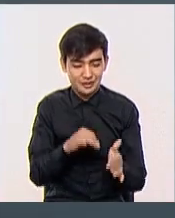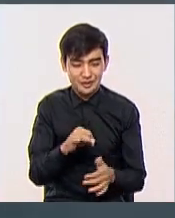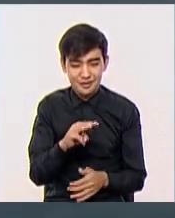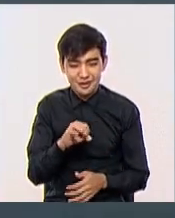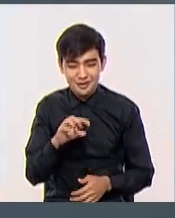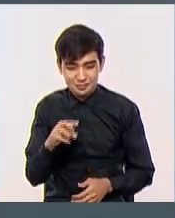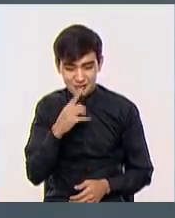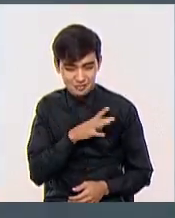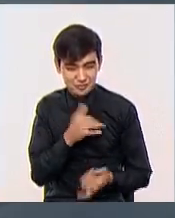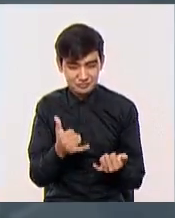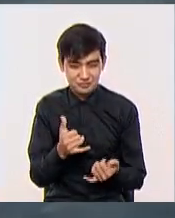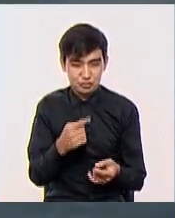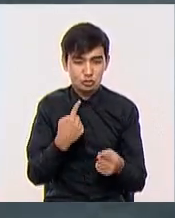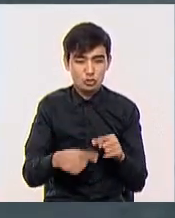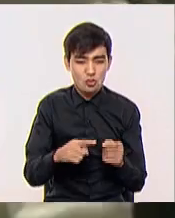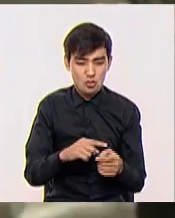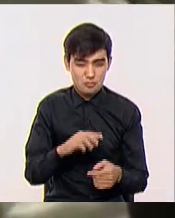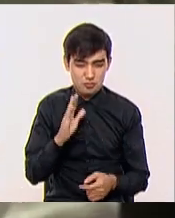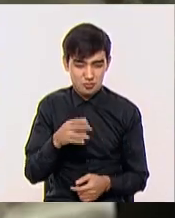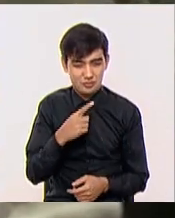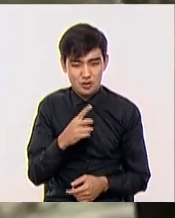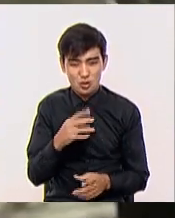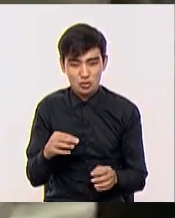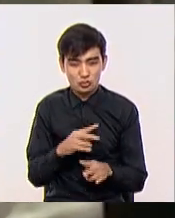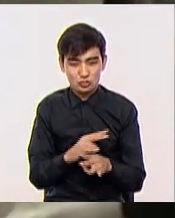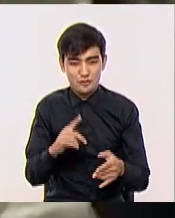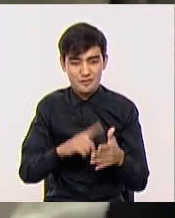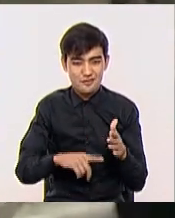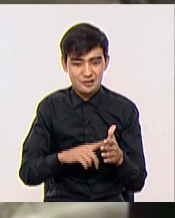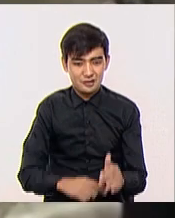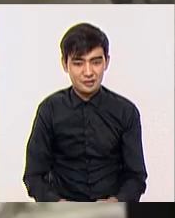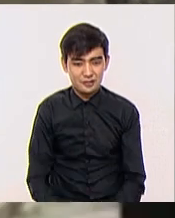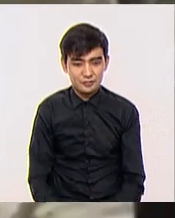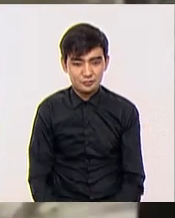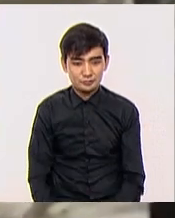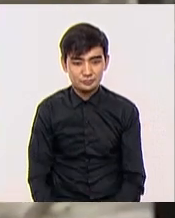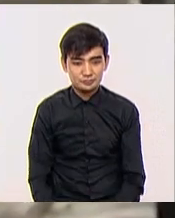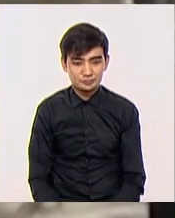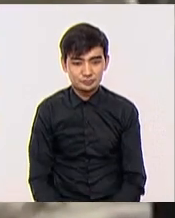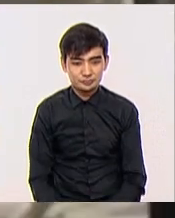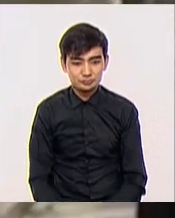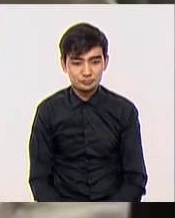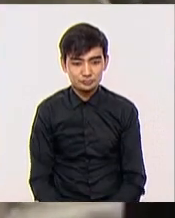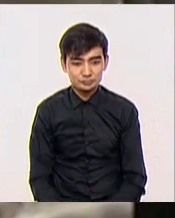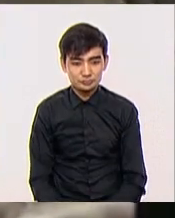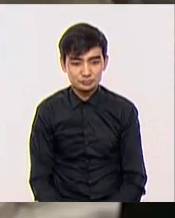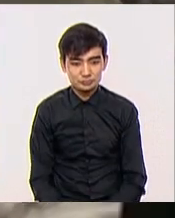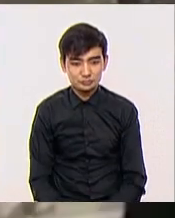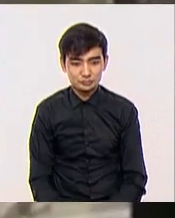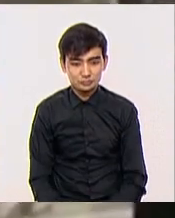ляет что в этот раз будет все по другому но в это никто не верит натальи раем информ беру